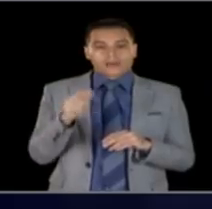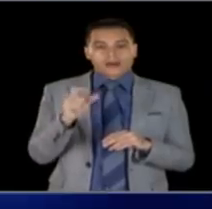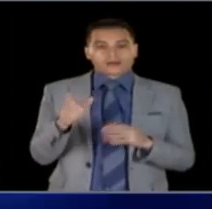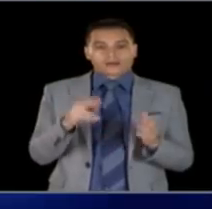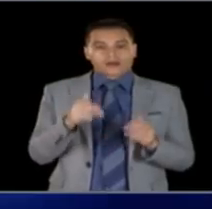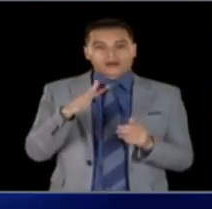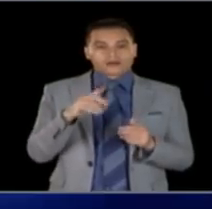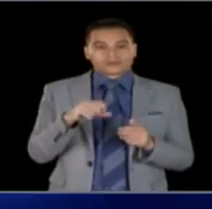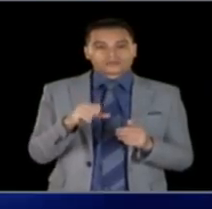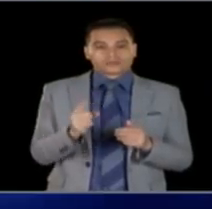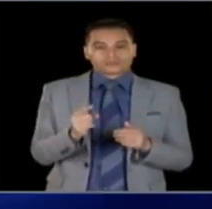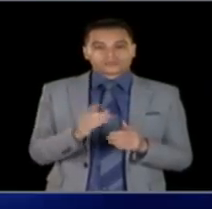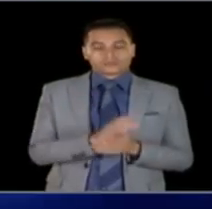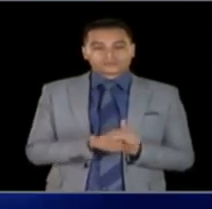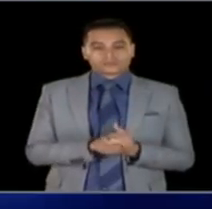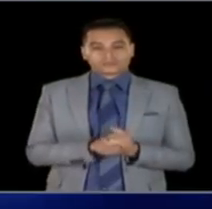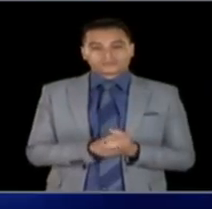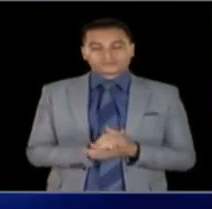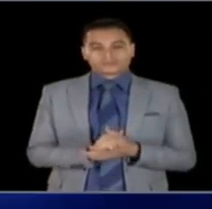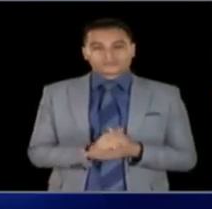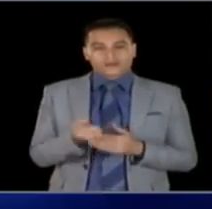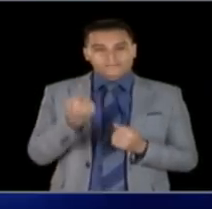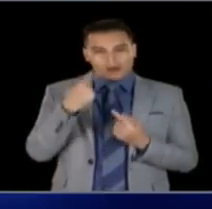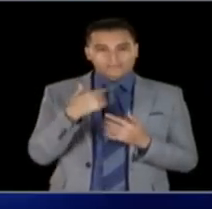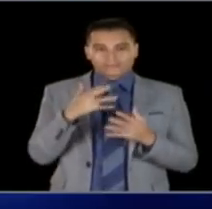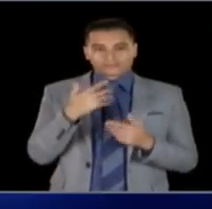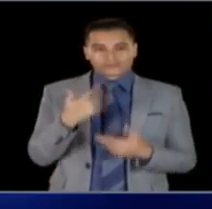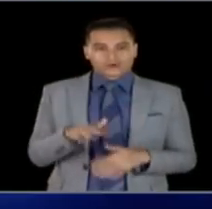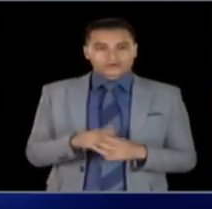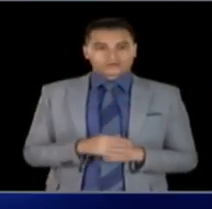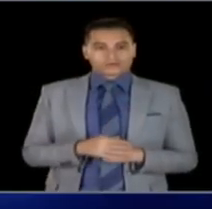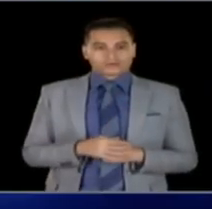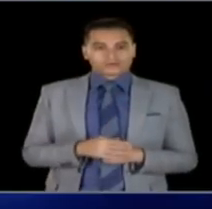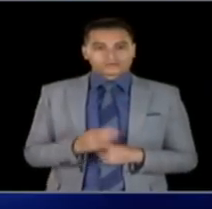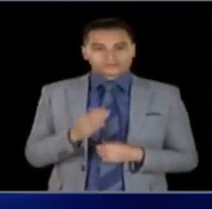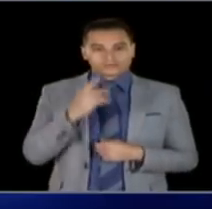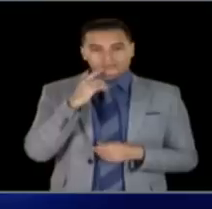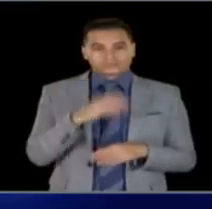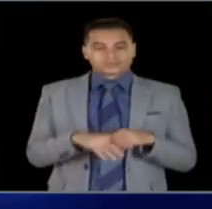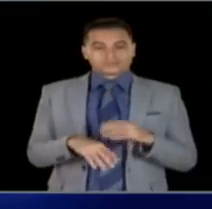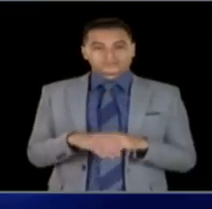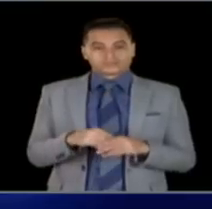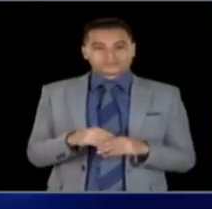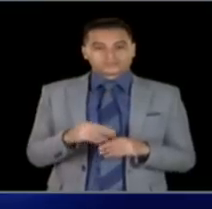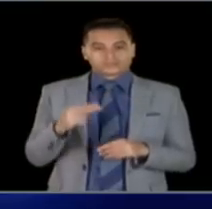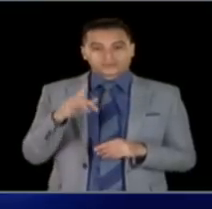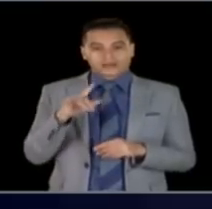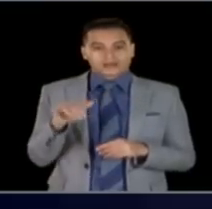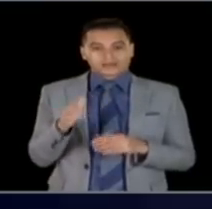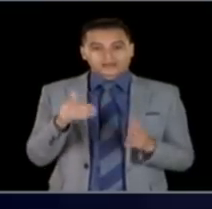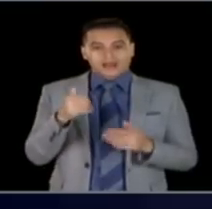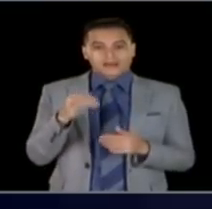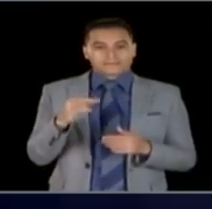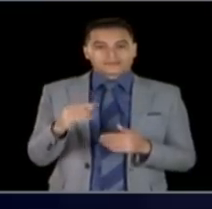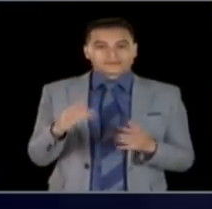أنت دوست خلاص. دوست. أنا؟ مش قادر أقول لك المعلومة. لا أنا عرفت خلاص. عرفته؟ علي أحمد بكثير.